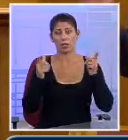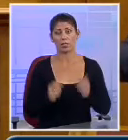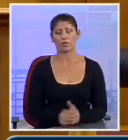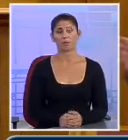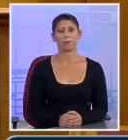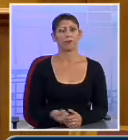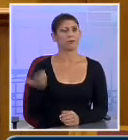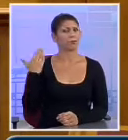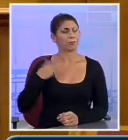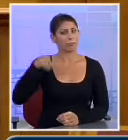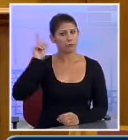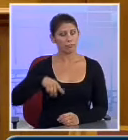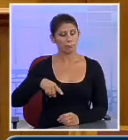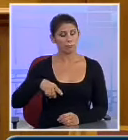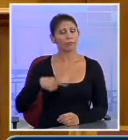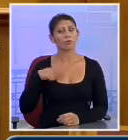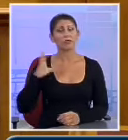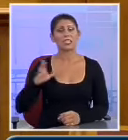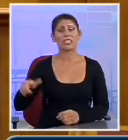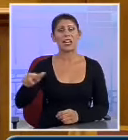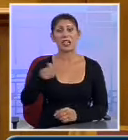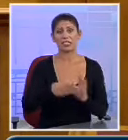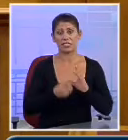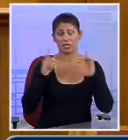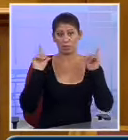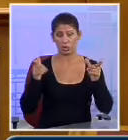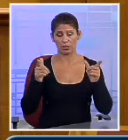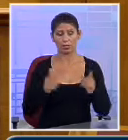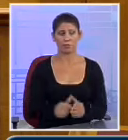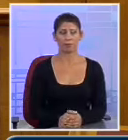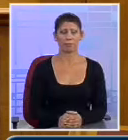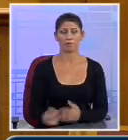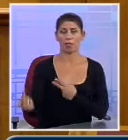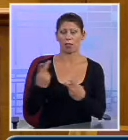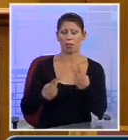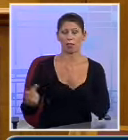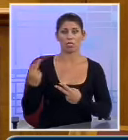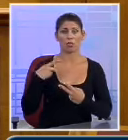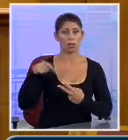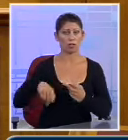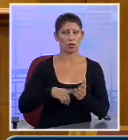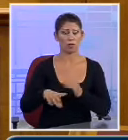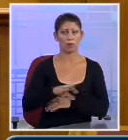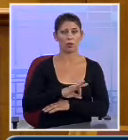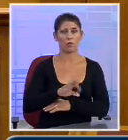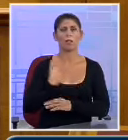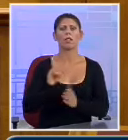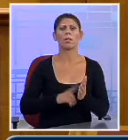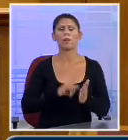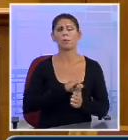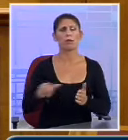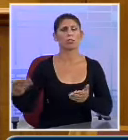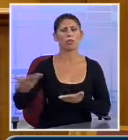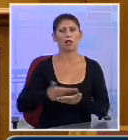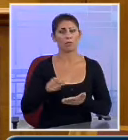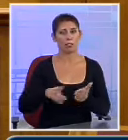Τις προηγούμενες ημέρες τα στελέχη της Νέας Δημοκρατίας μας κατηγορούσαν ότι αυτό το νομοσχέδιο δεν έπρεπε ποτέ να έρθει.